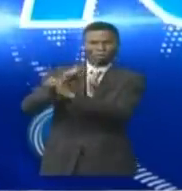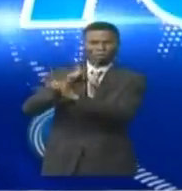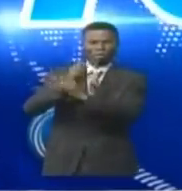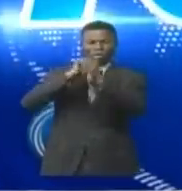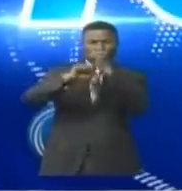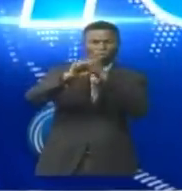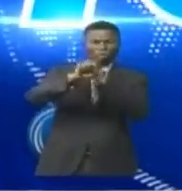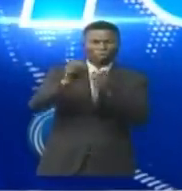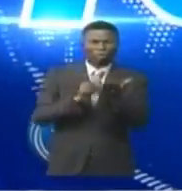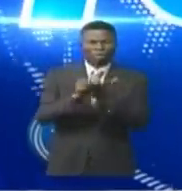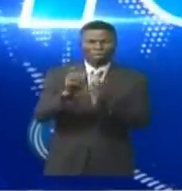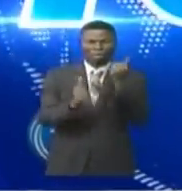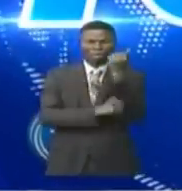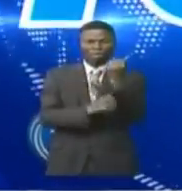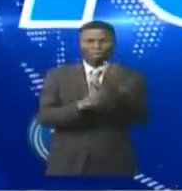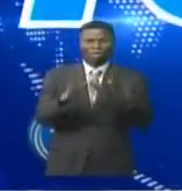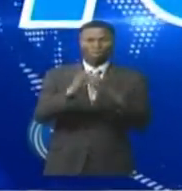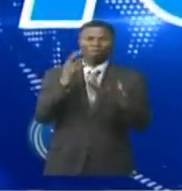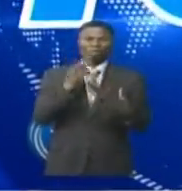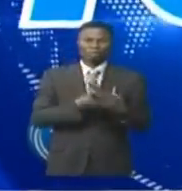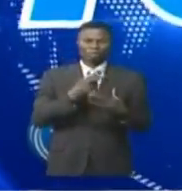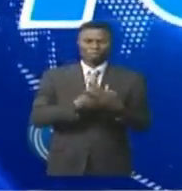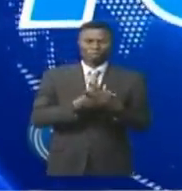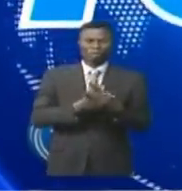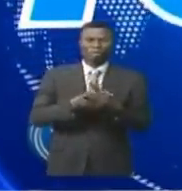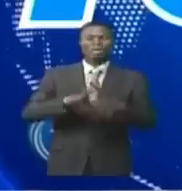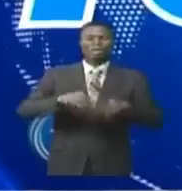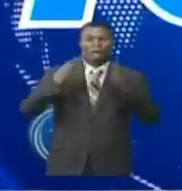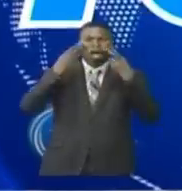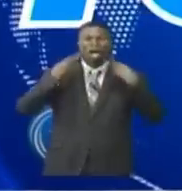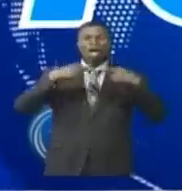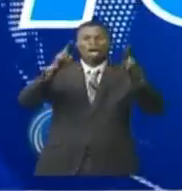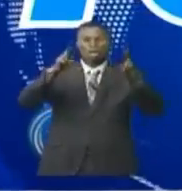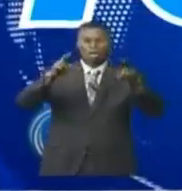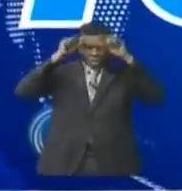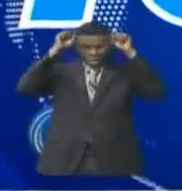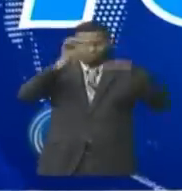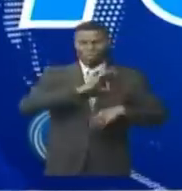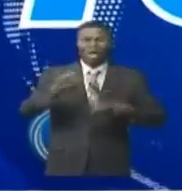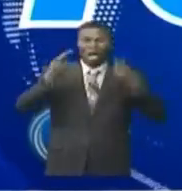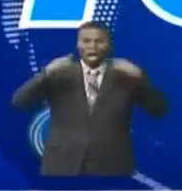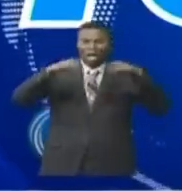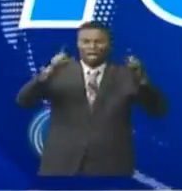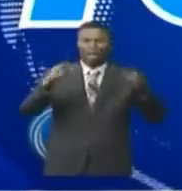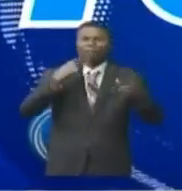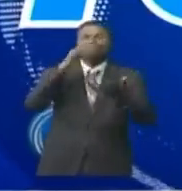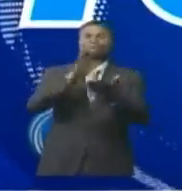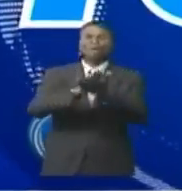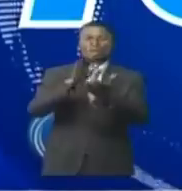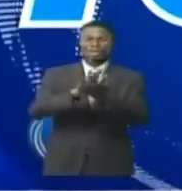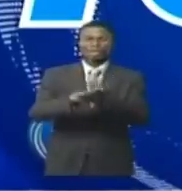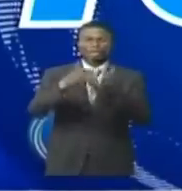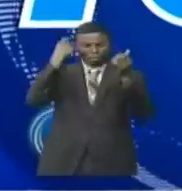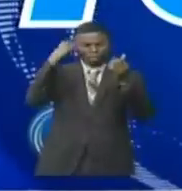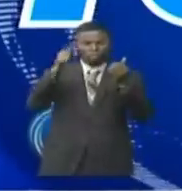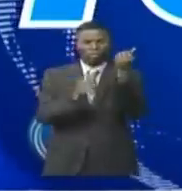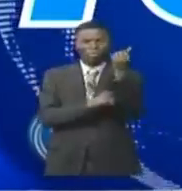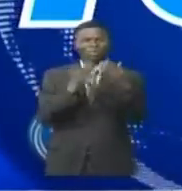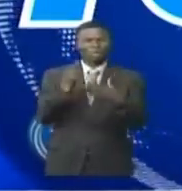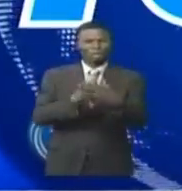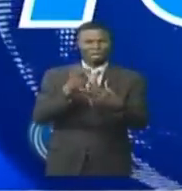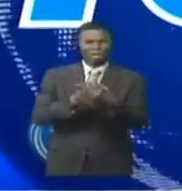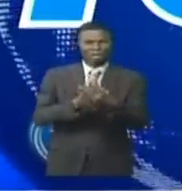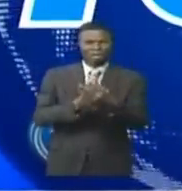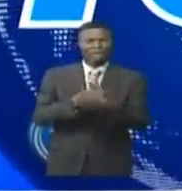promotion des droits des personnes vivant avec handicap a été promulguée par le chef de l'État. En guise de remerciement, les personnes vivant avec handicap